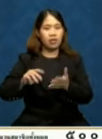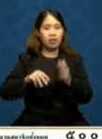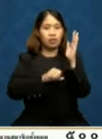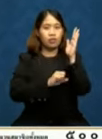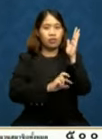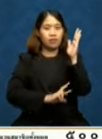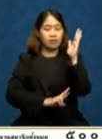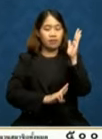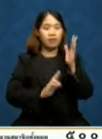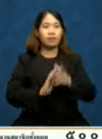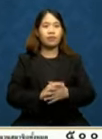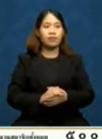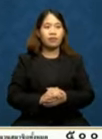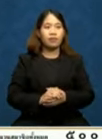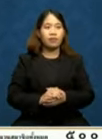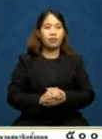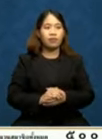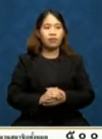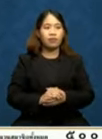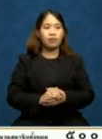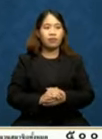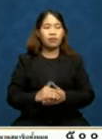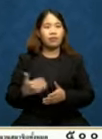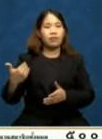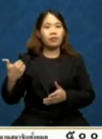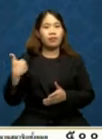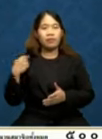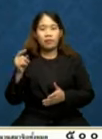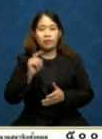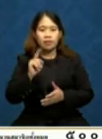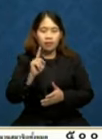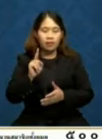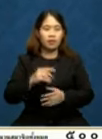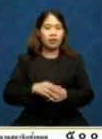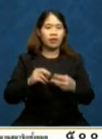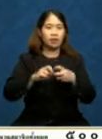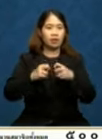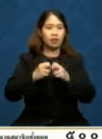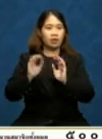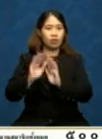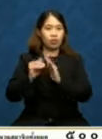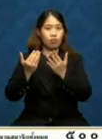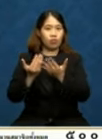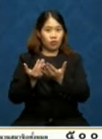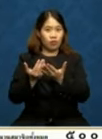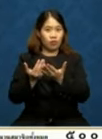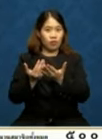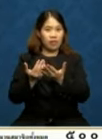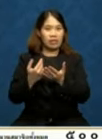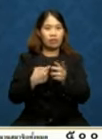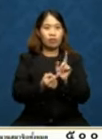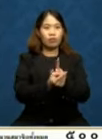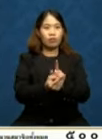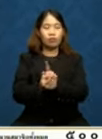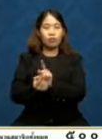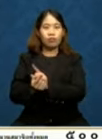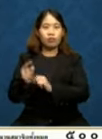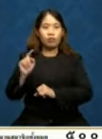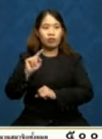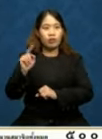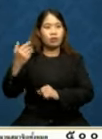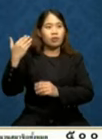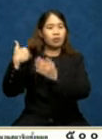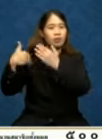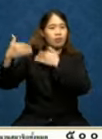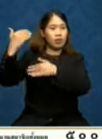านีครับปัจจัยเรื่องความสัมพันธ์กับความรุนแรงในครอบครัวของเด็กวัยเรียนนะครับพบว่าประวัติ